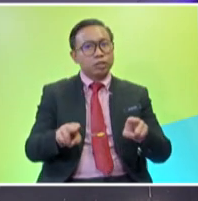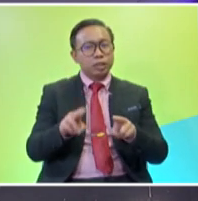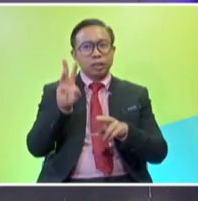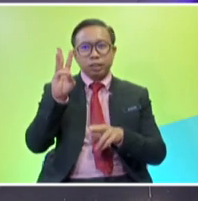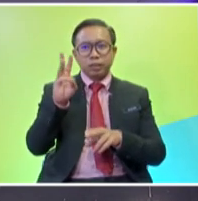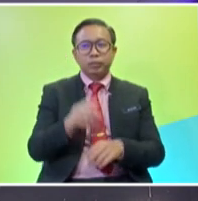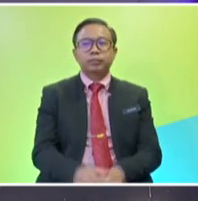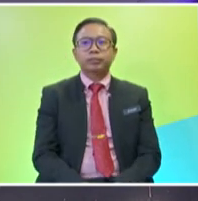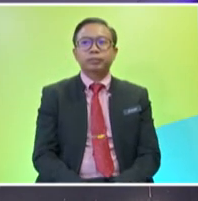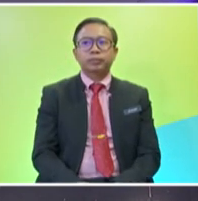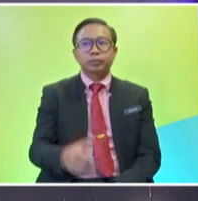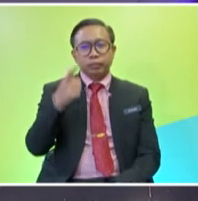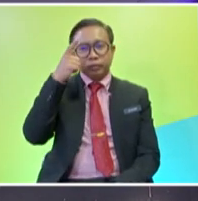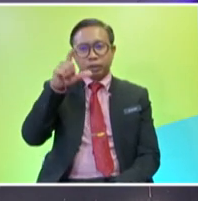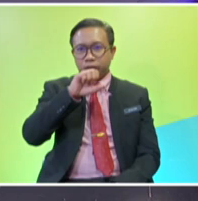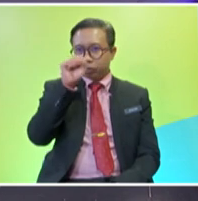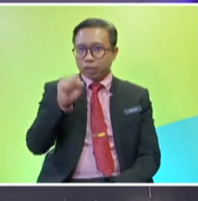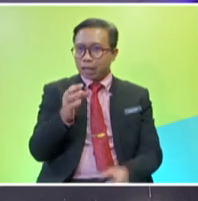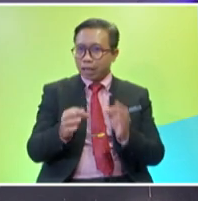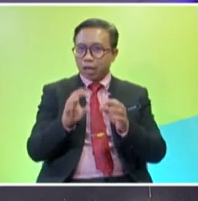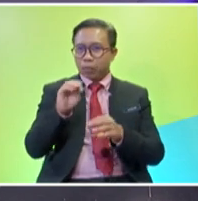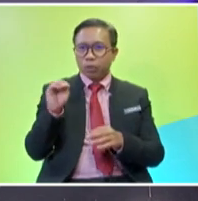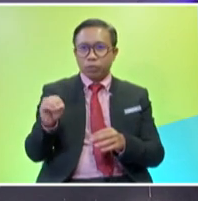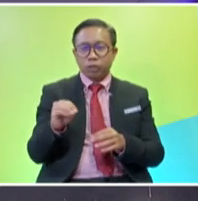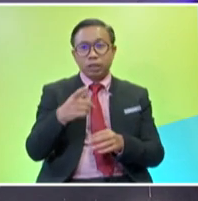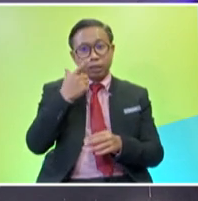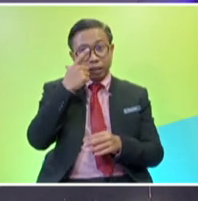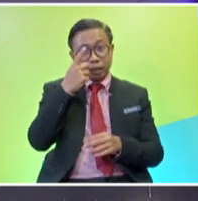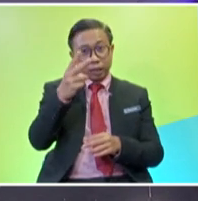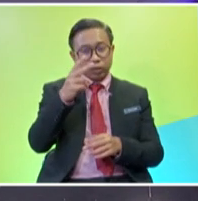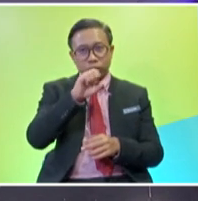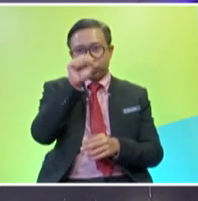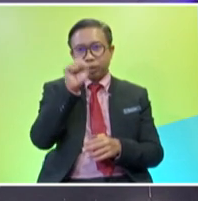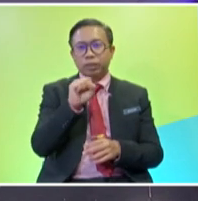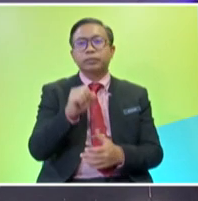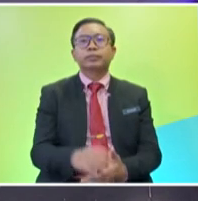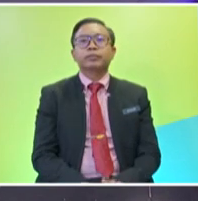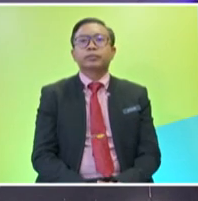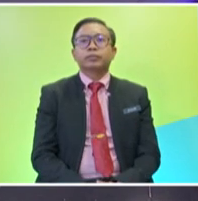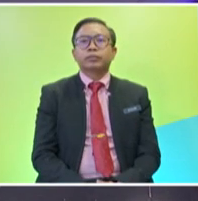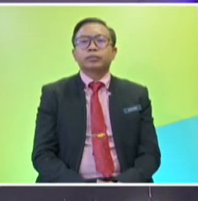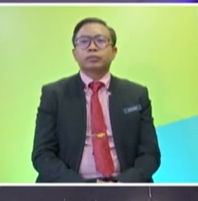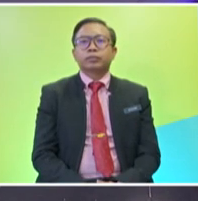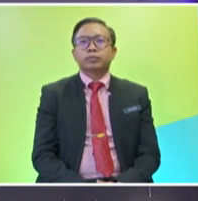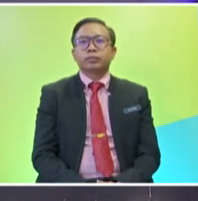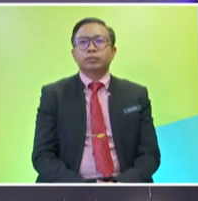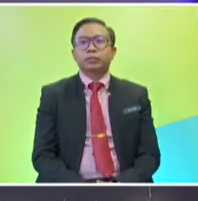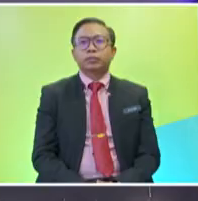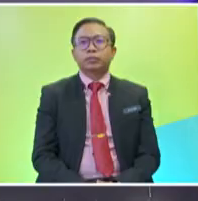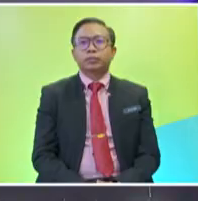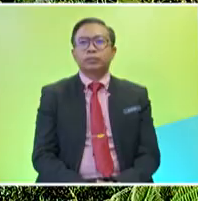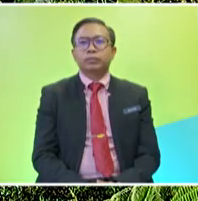baik kita lihat dulu soalnya Oke kita lihat soalnya Oke soalnya berbunyi begini